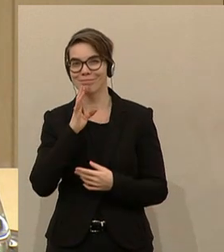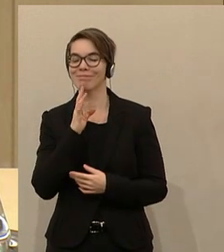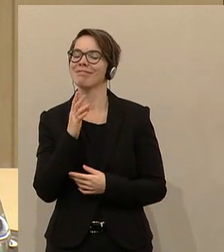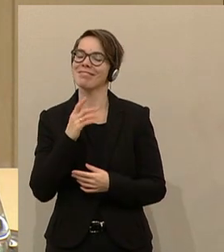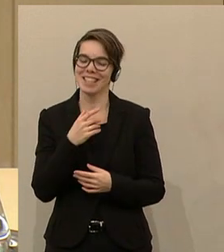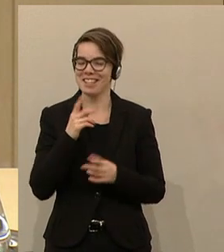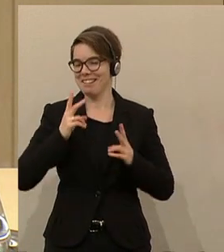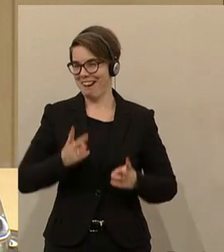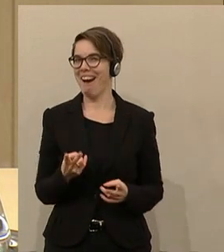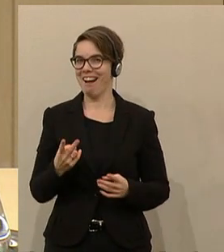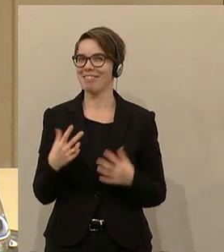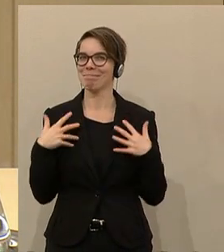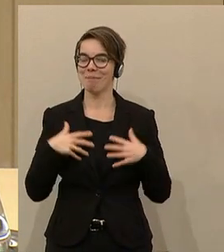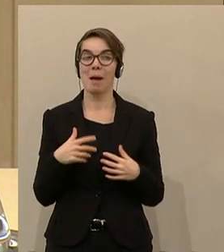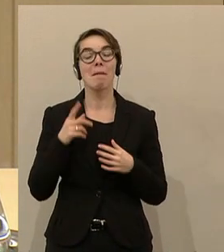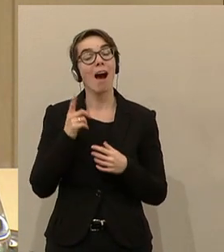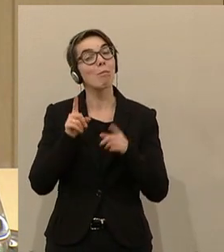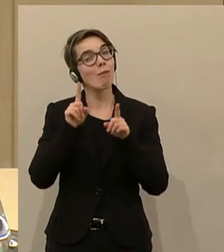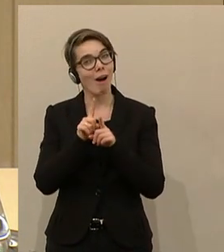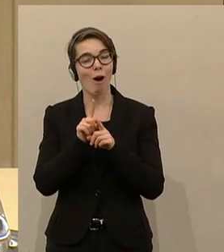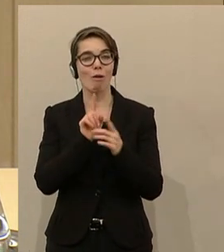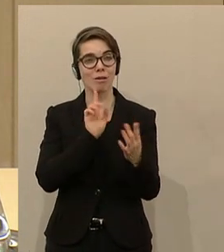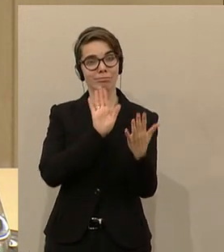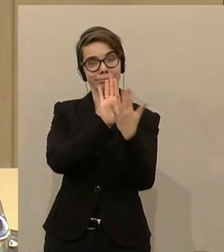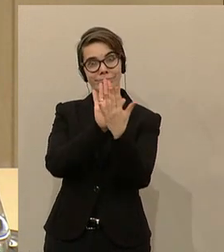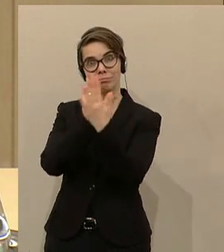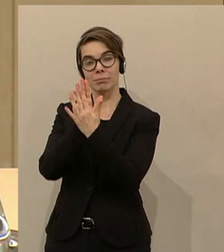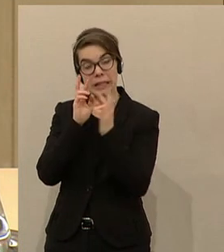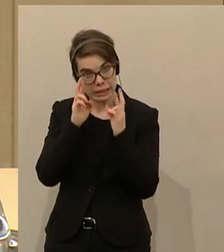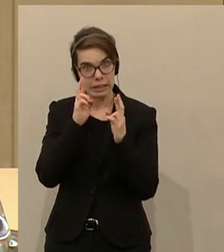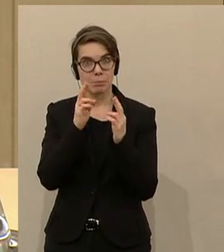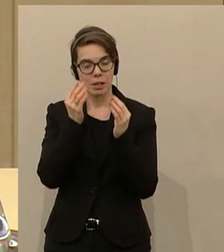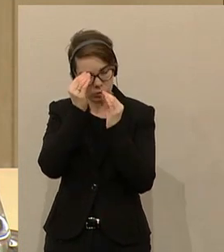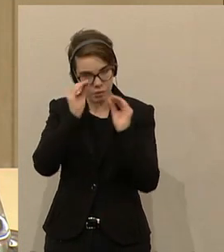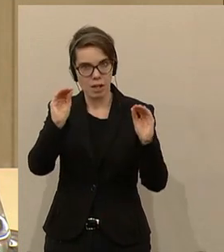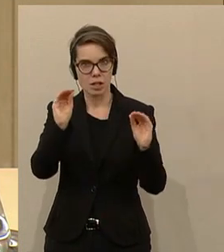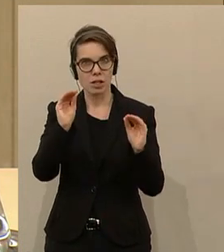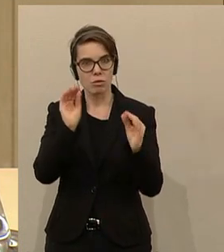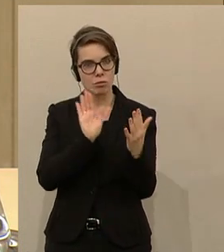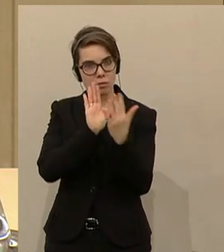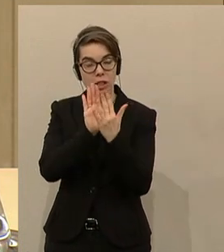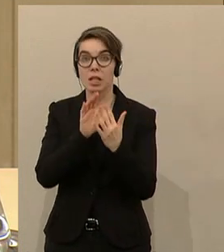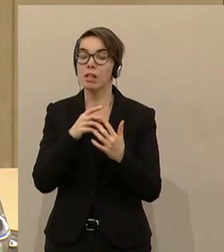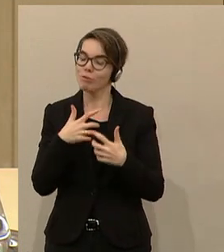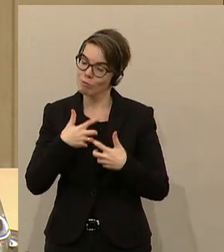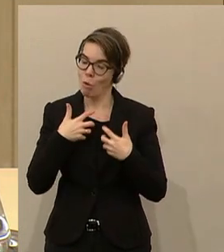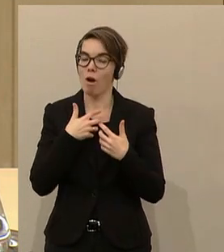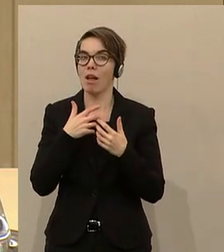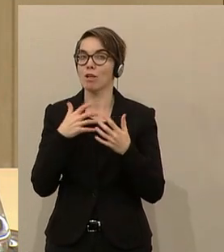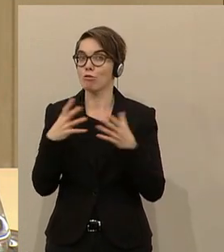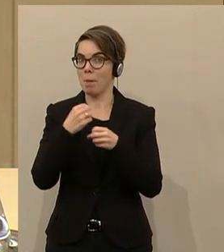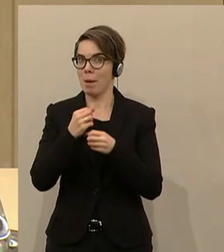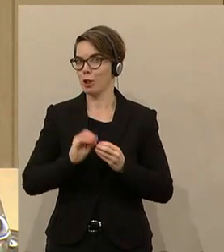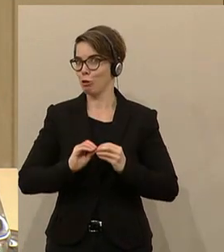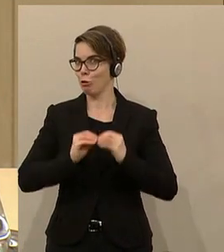Respekt und Wertschätzung zu begegnen. Ich freue mich auf eine konstruktive Zusammenarbeit. Aber nun